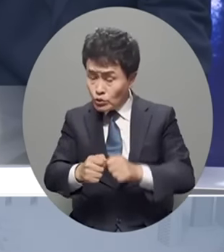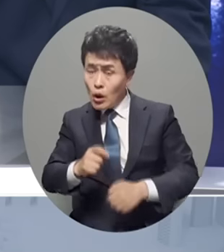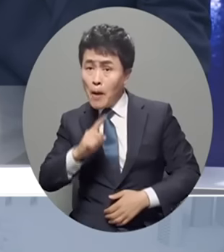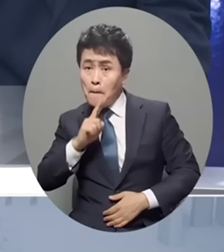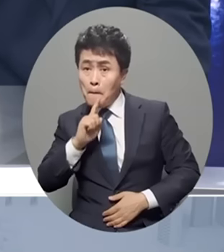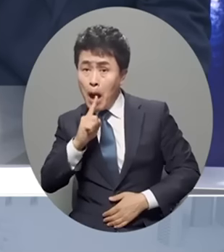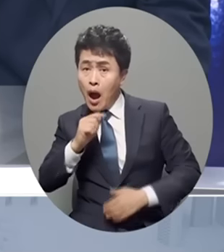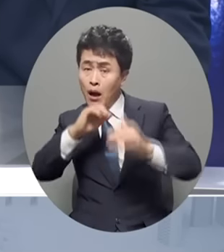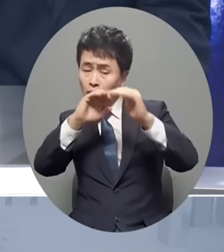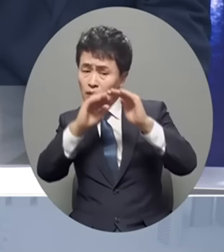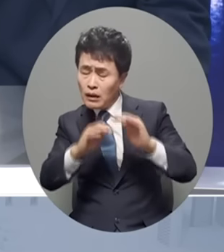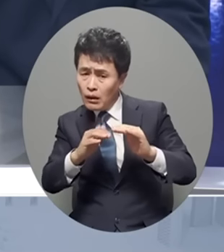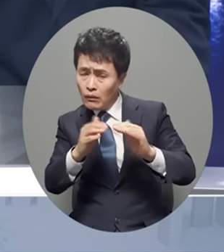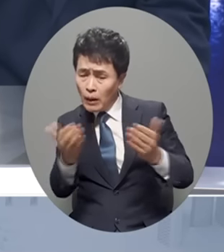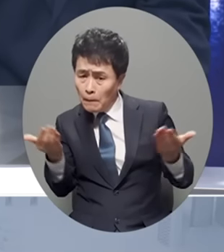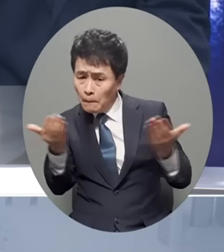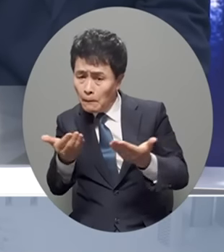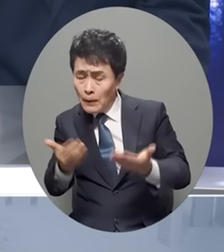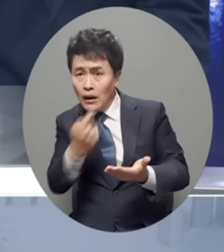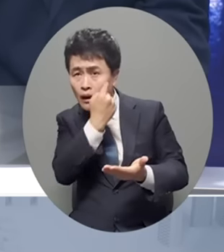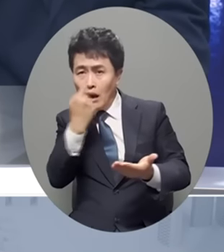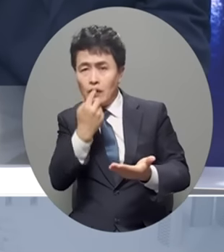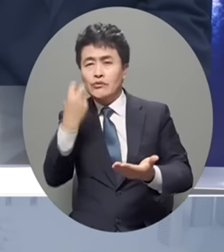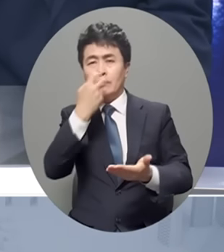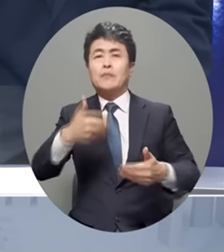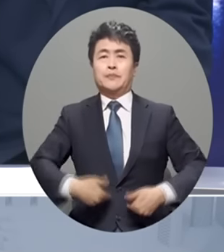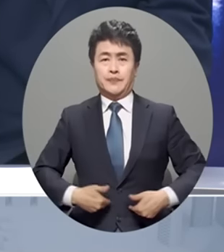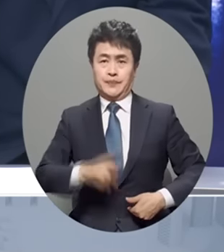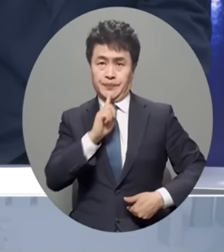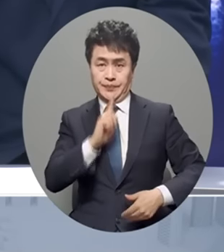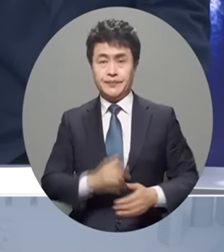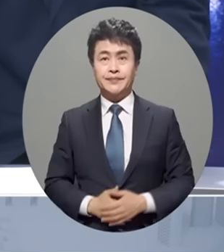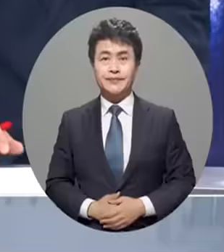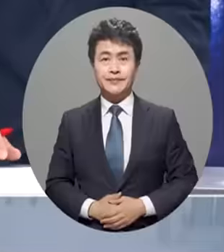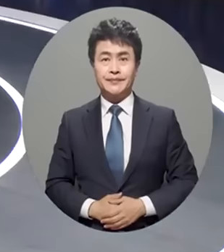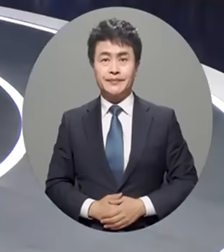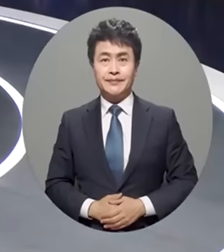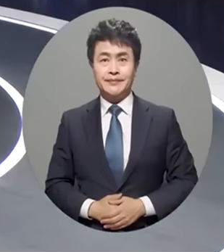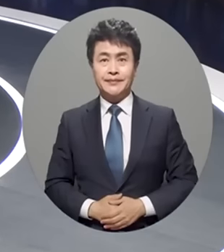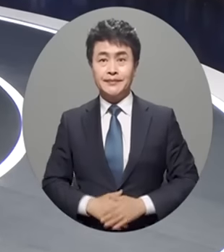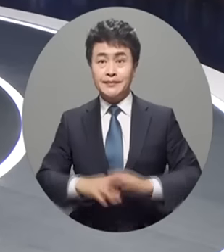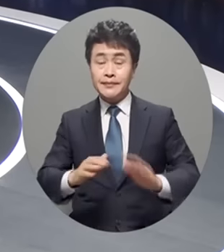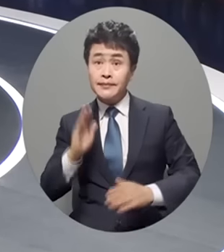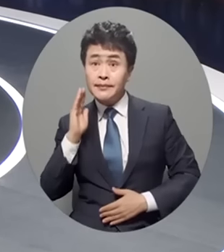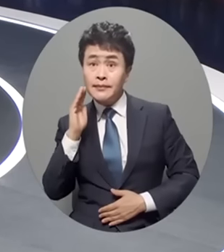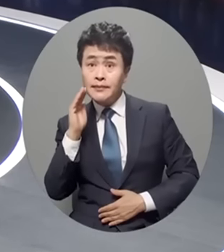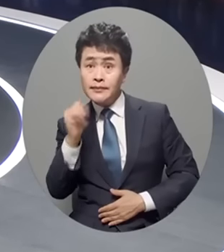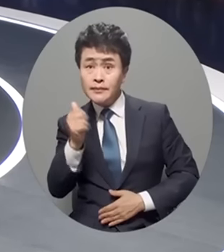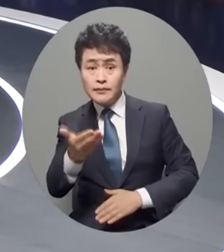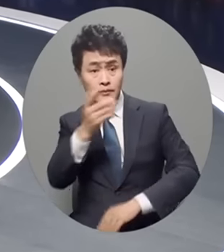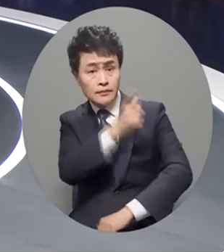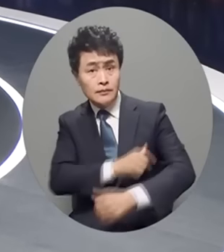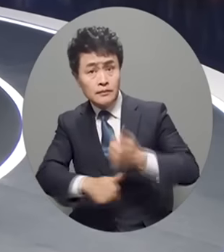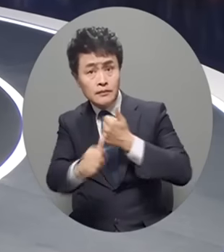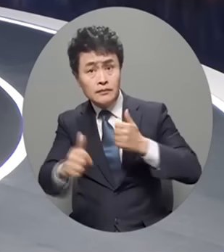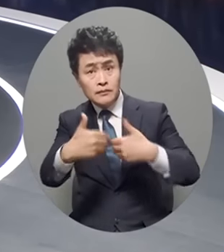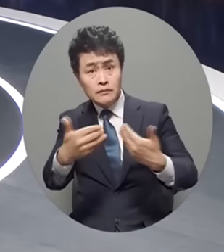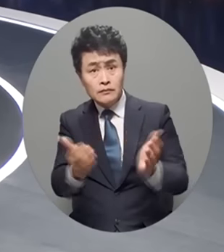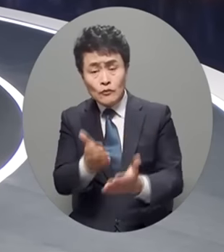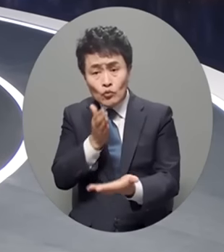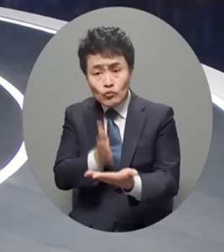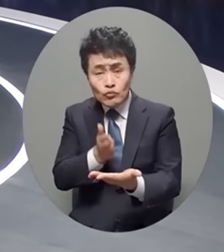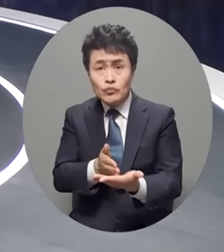내용과 맥락을 확인하기 위한 수사의 필요성이 더 커졌다고 볼 수 있겠습니다. 네. 그리고 대통령실 고위 관계자가 또 주장하고